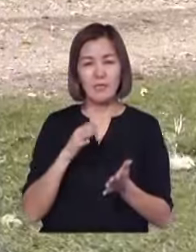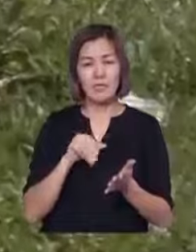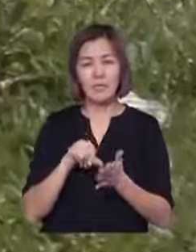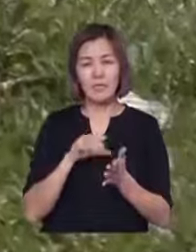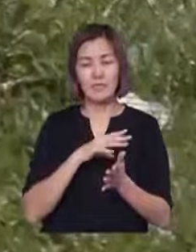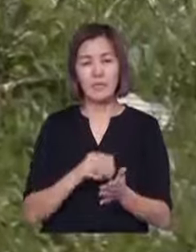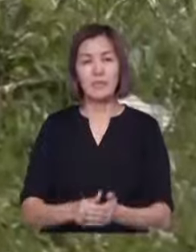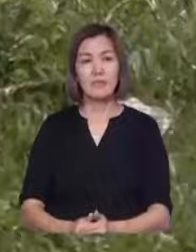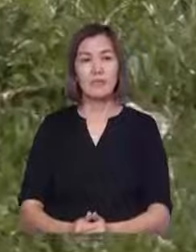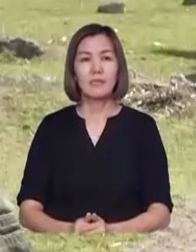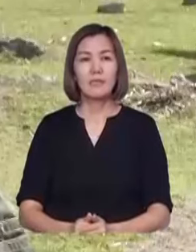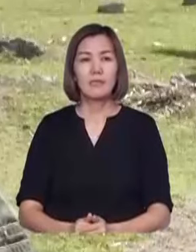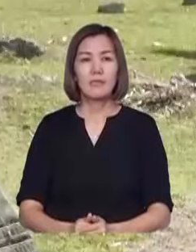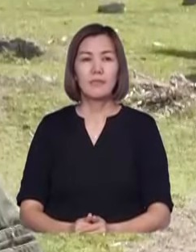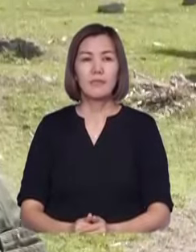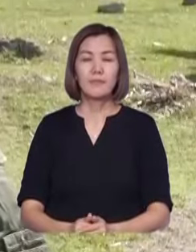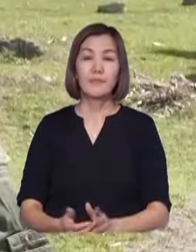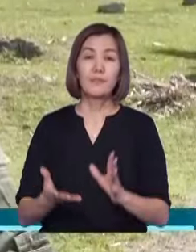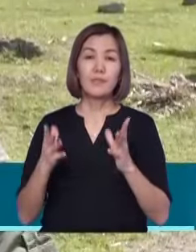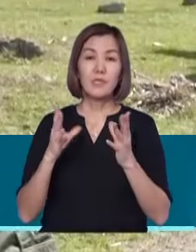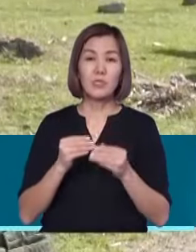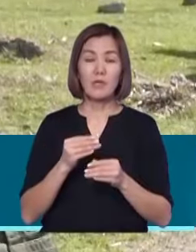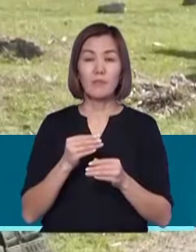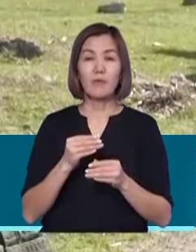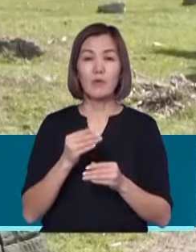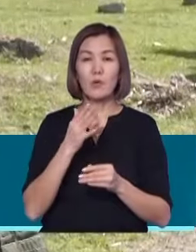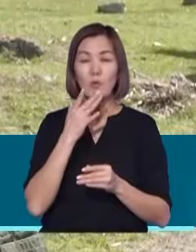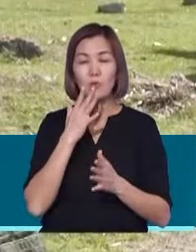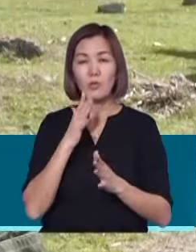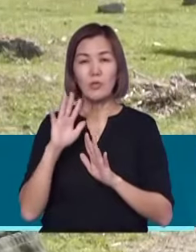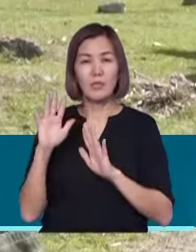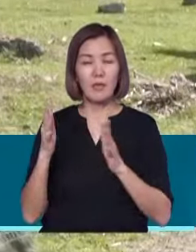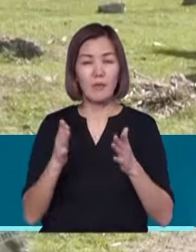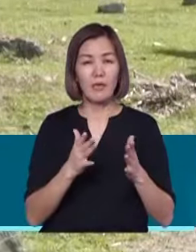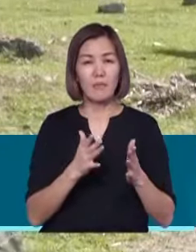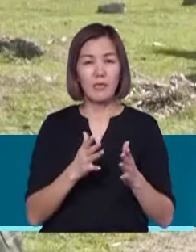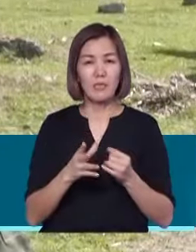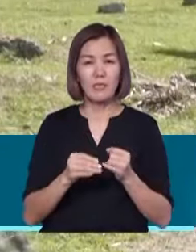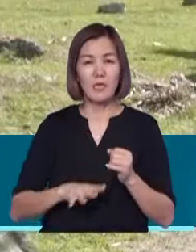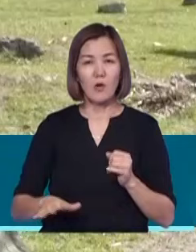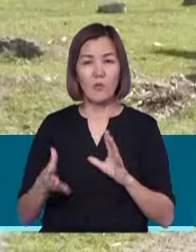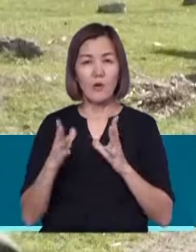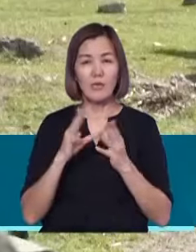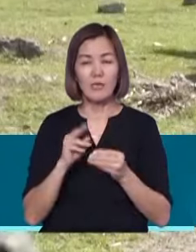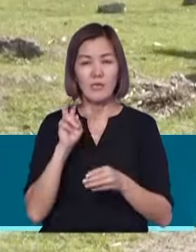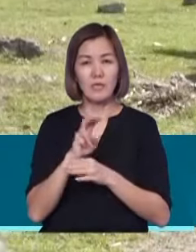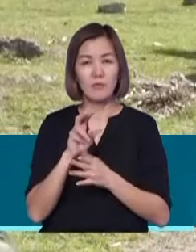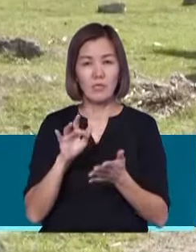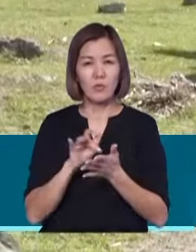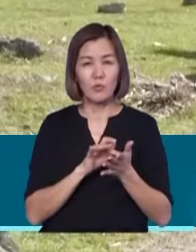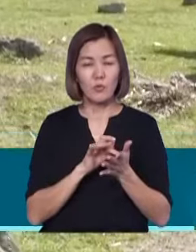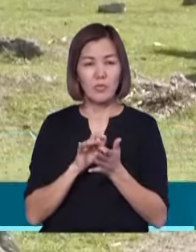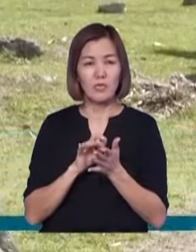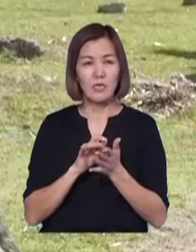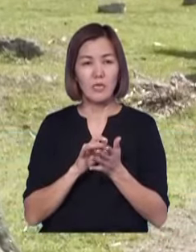белсенділік танытты. Жалпы ұлттық табиғи парктің аумағына келіп жатқан туристердің барлығы осы